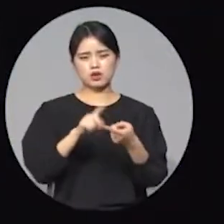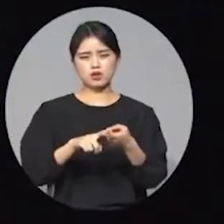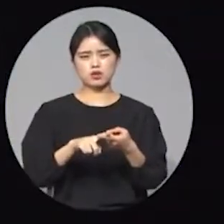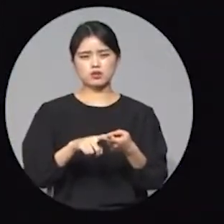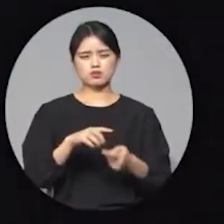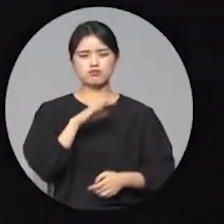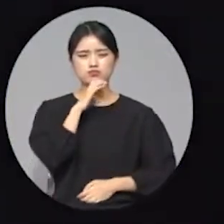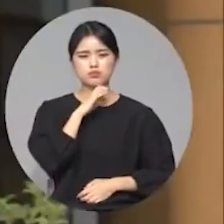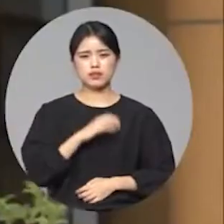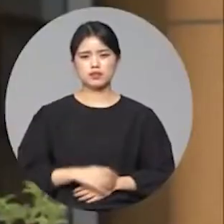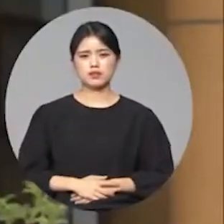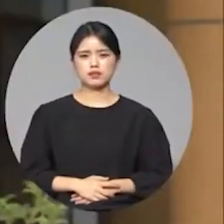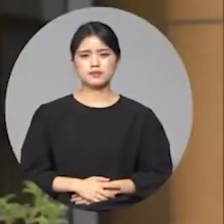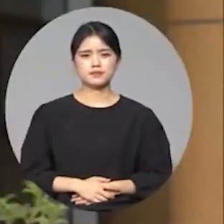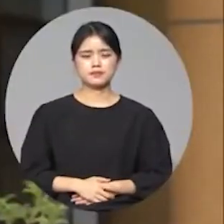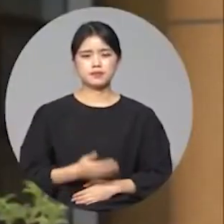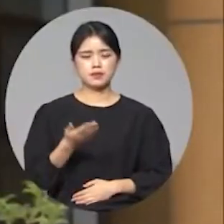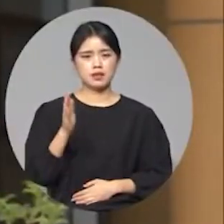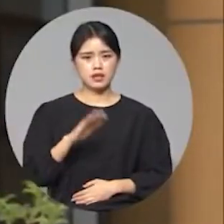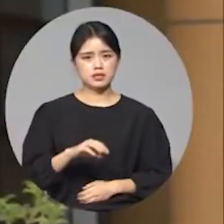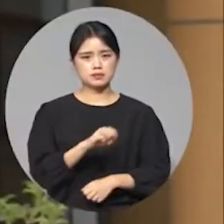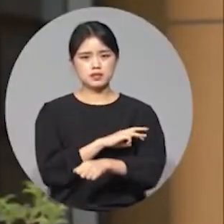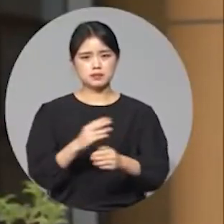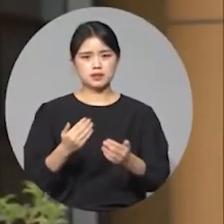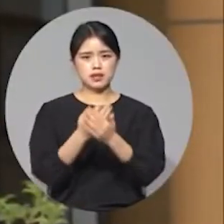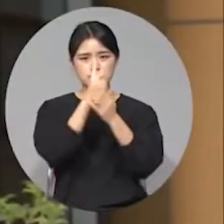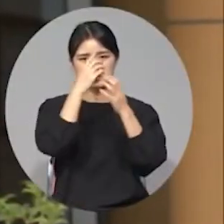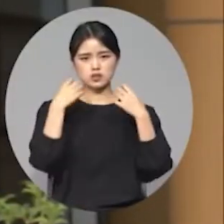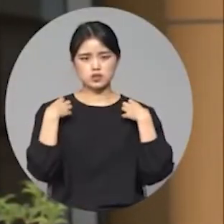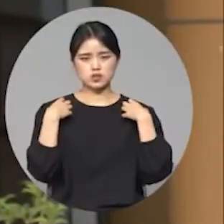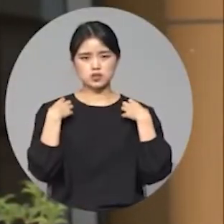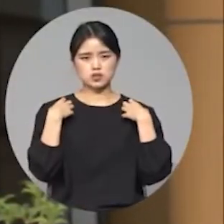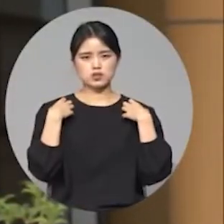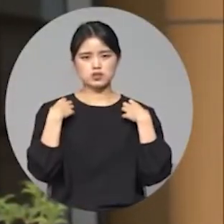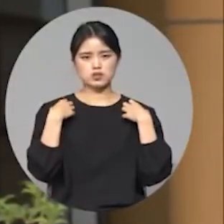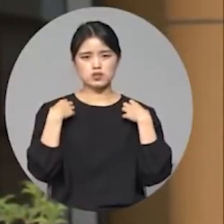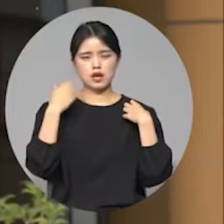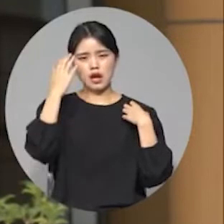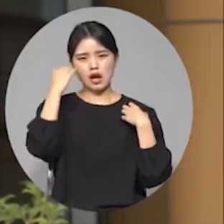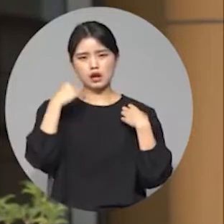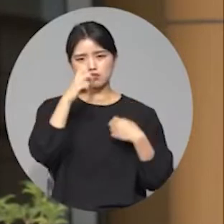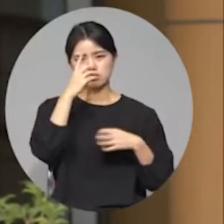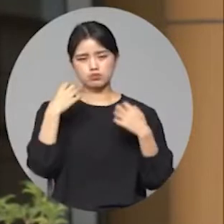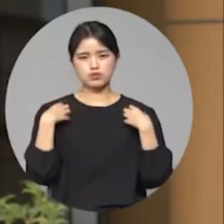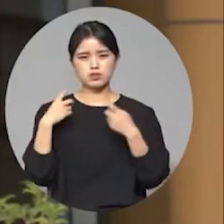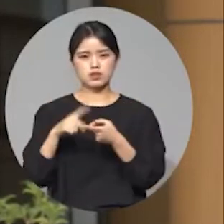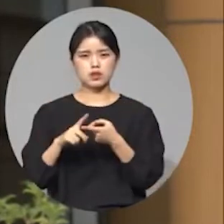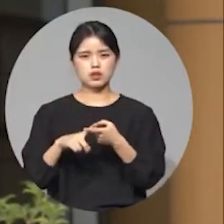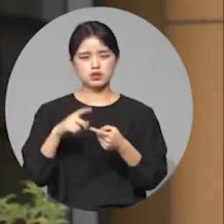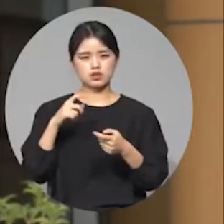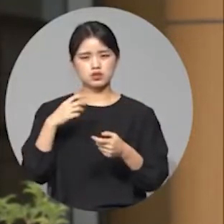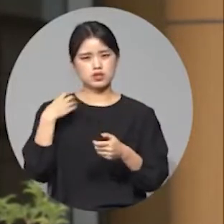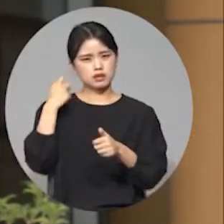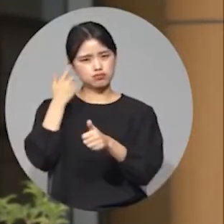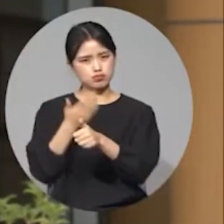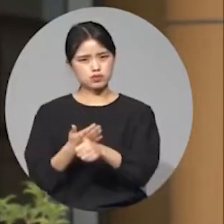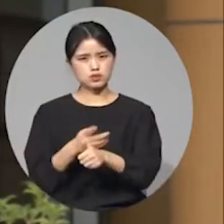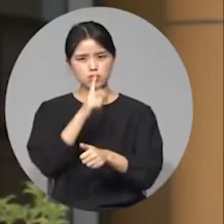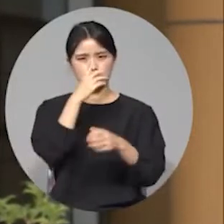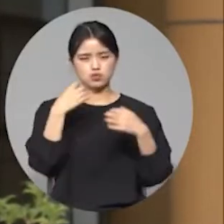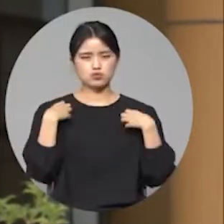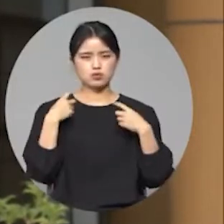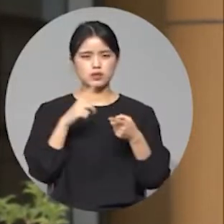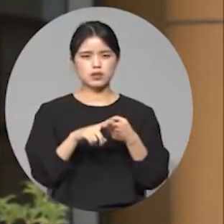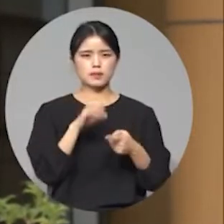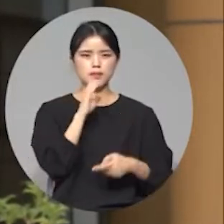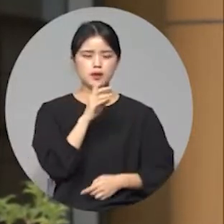수밖에 없습니다. 하지만 새만금 개발청은 한수원 측에 책임을 묻지도 또 정부 차원의 뾰족한 대책을